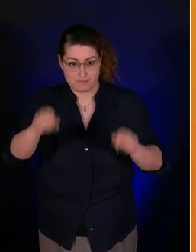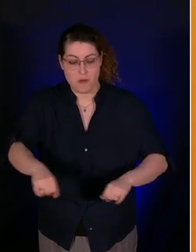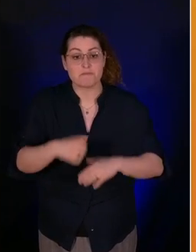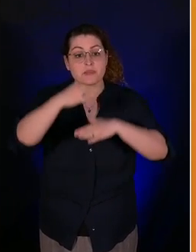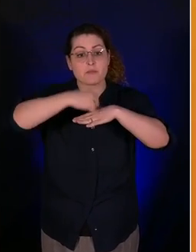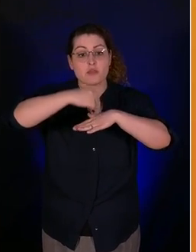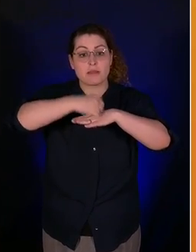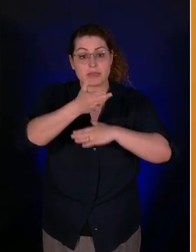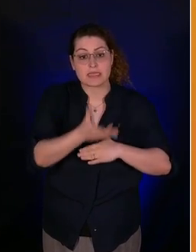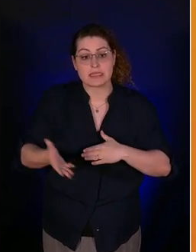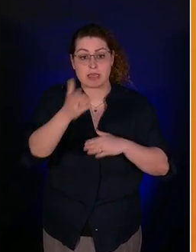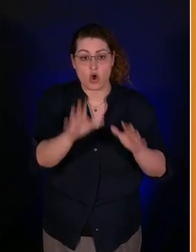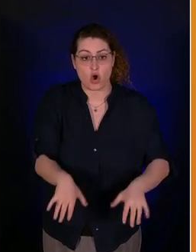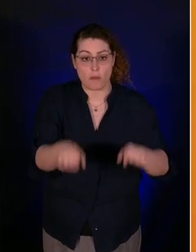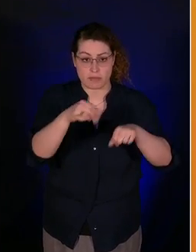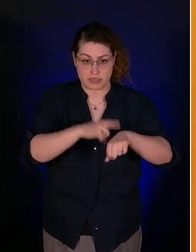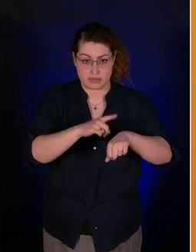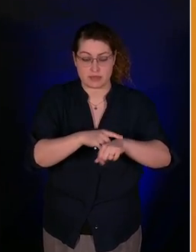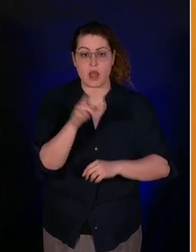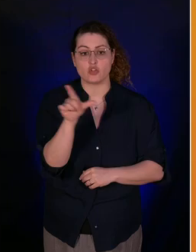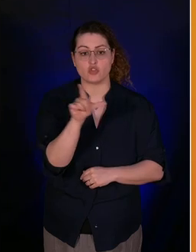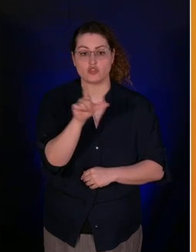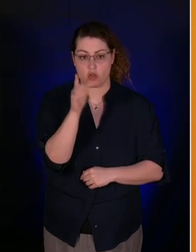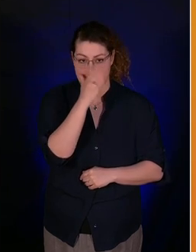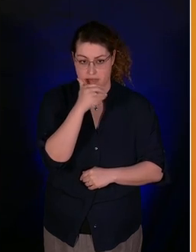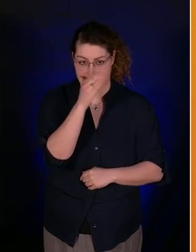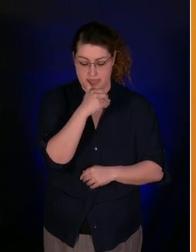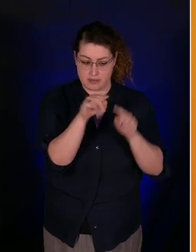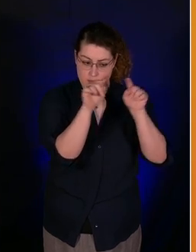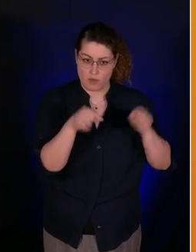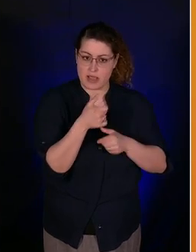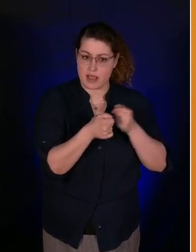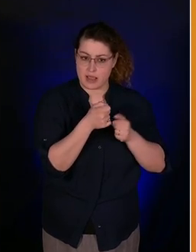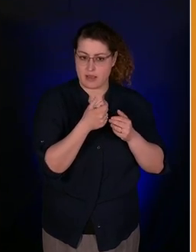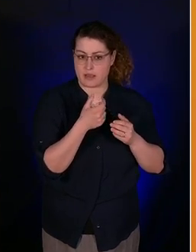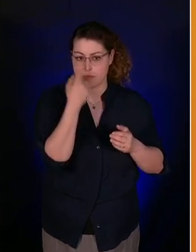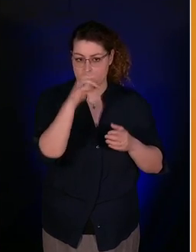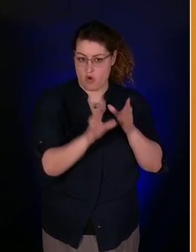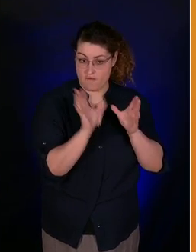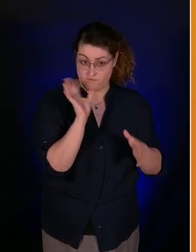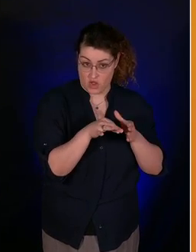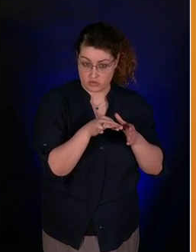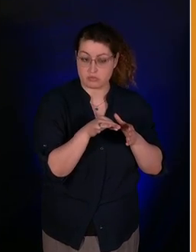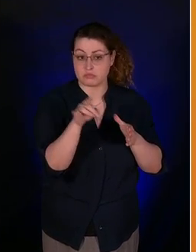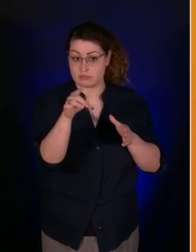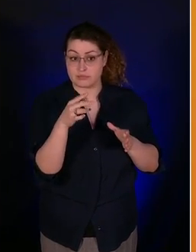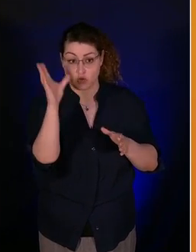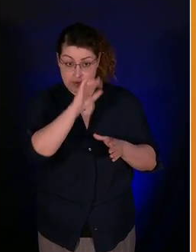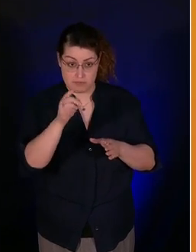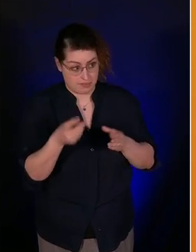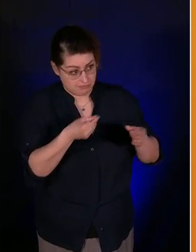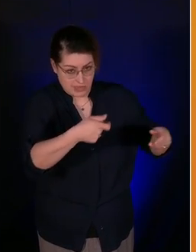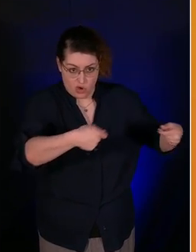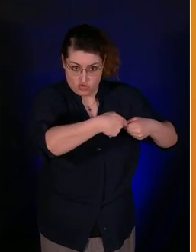appétit camarades, reprise des travaux à 14h. Vos boîtiers de vote, surtout n'oubliez pas de les recharger puisque cet après-midi il y aura plein de votes. Donc il faut